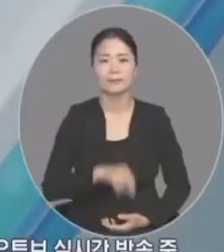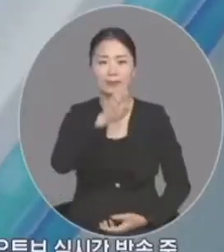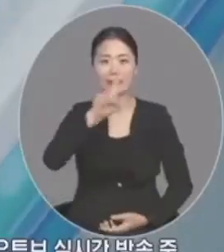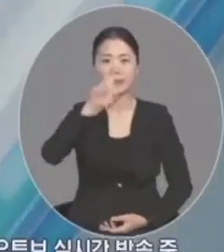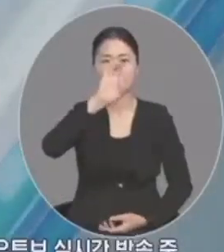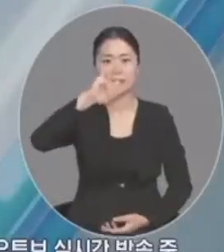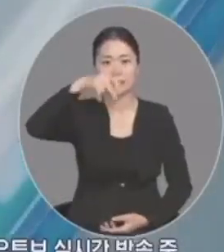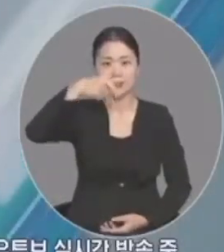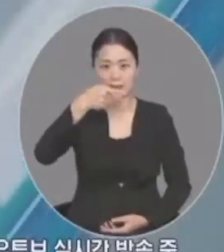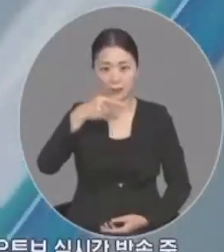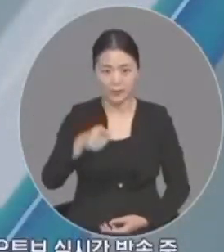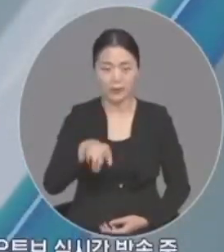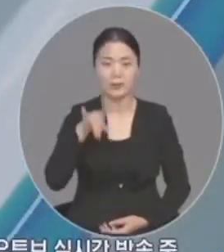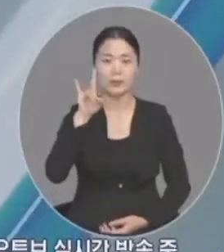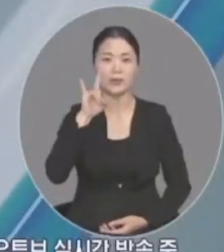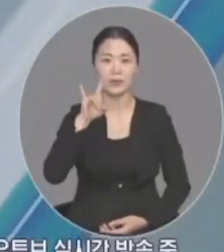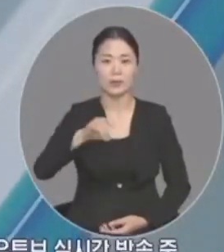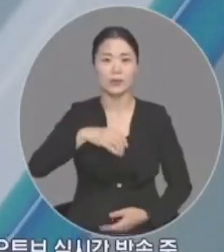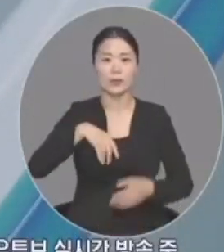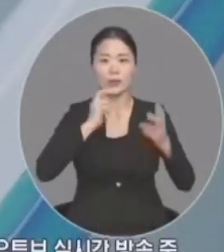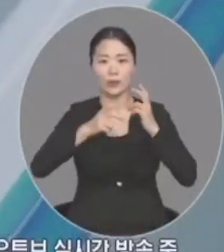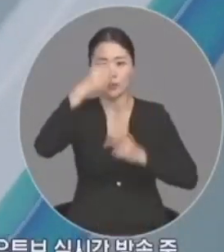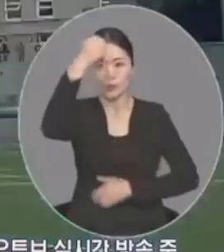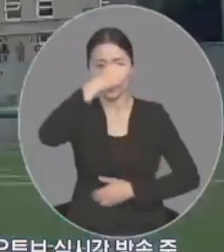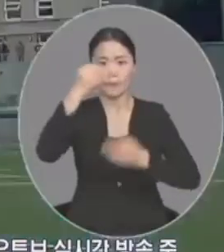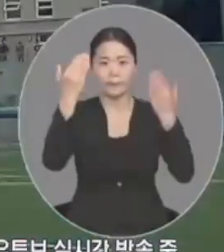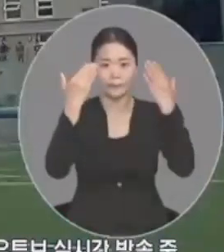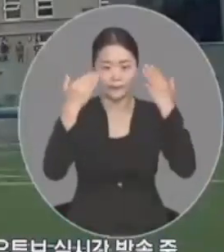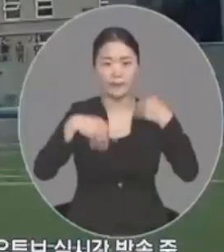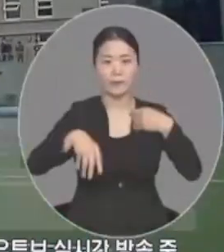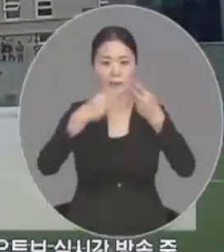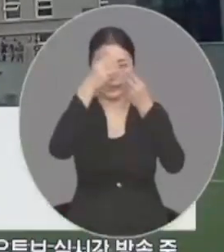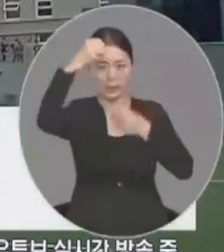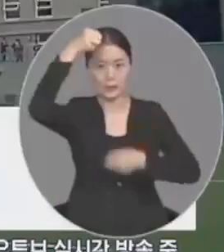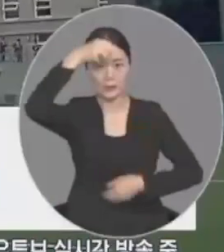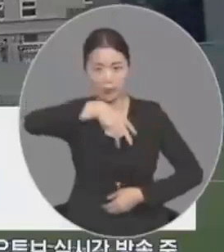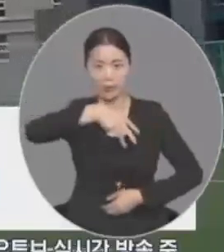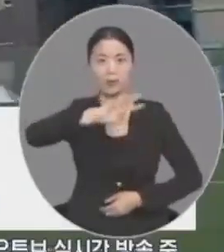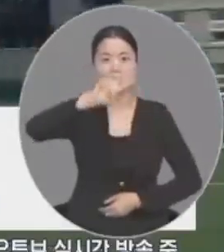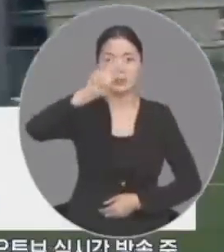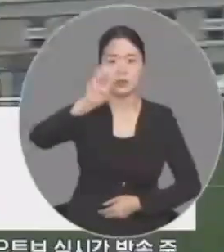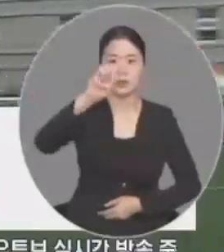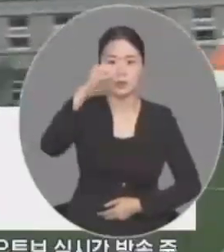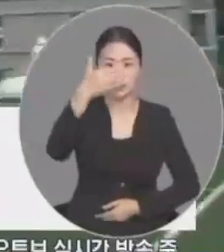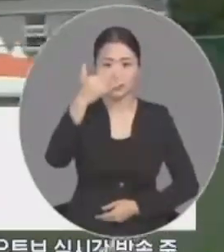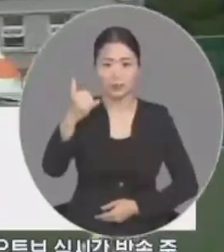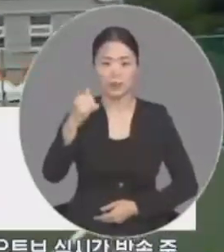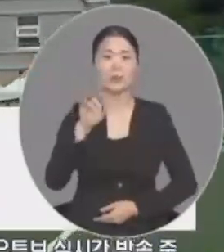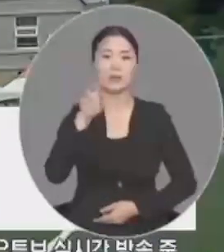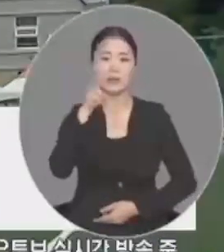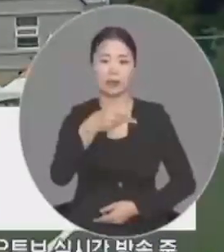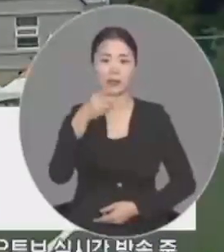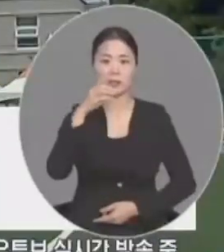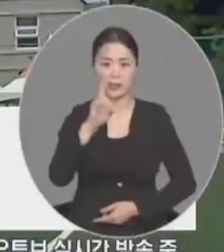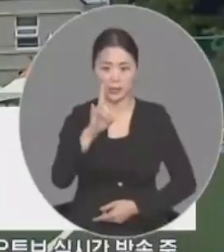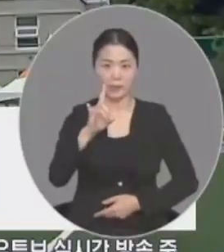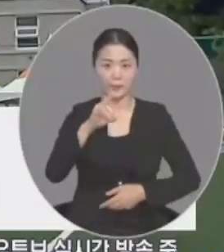마이스터고인 현대공고는 3학년 39명이 HD 현대그룹에 합격했다고 밝혔습니다